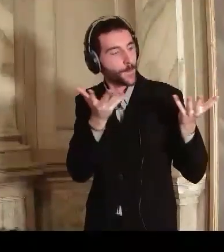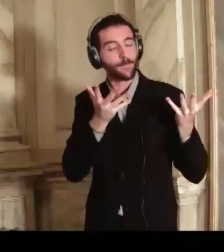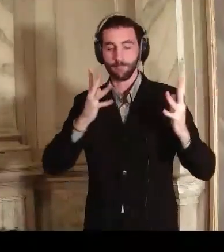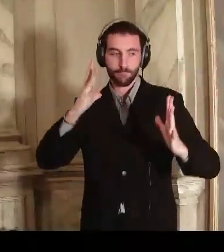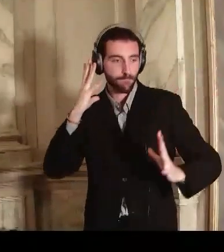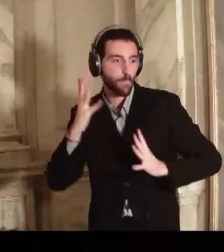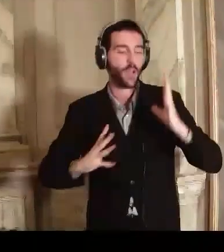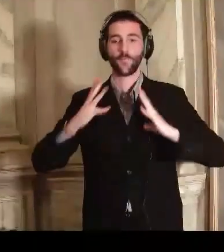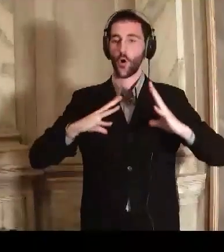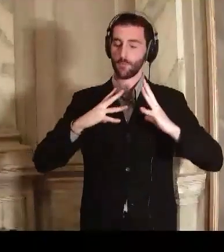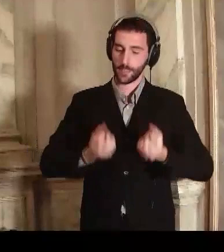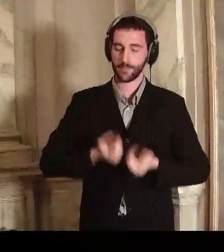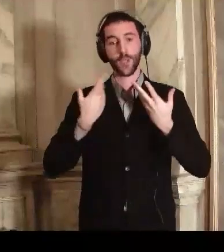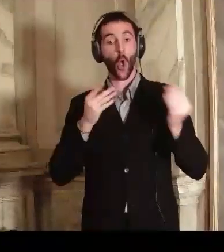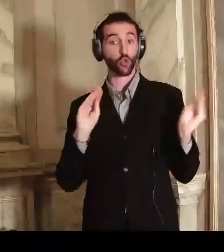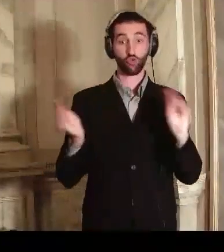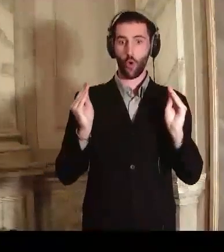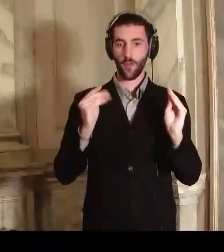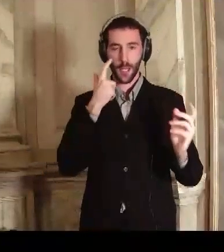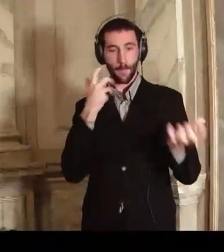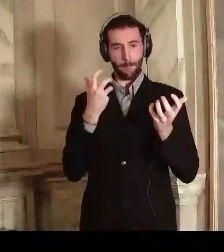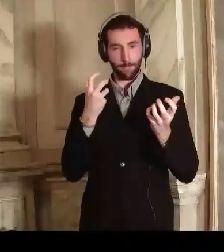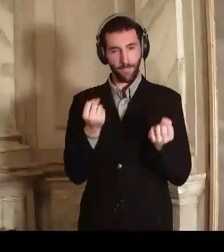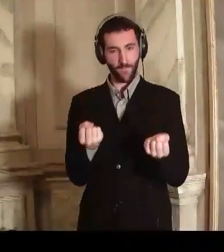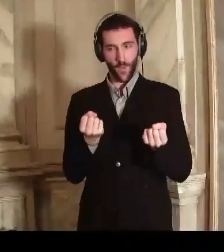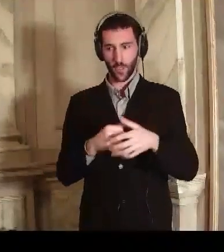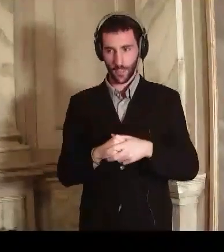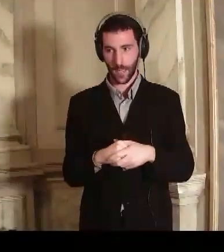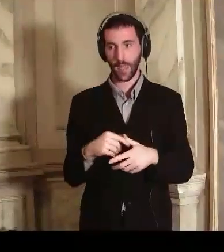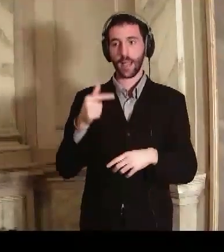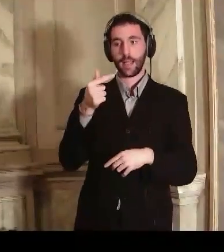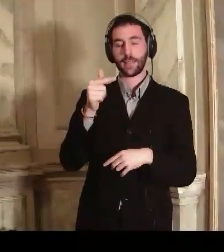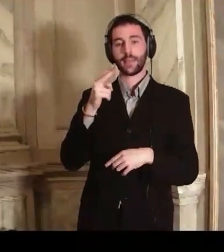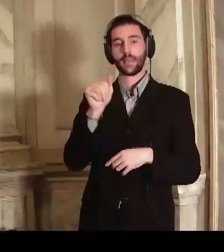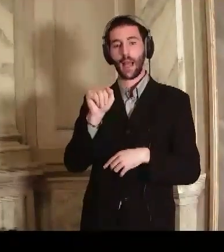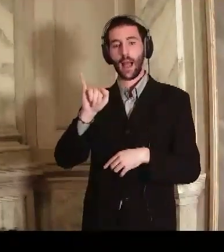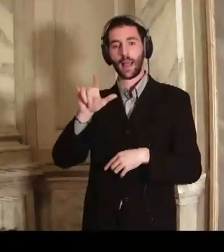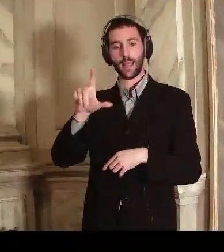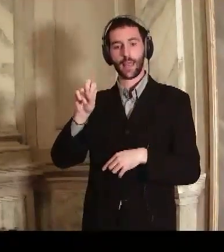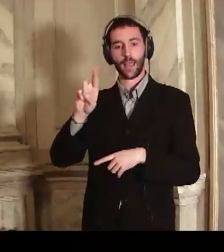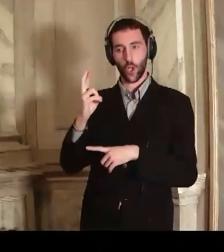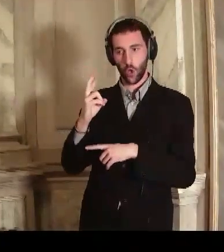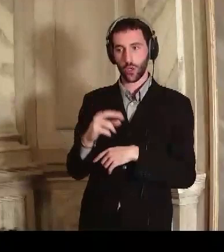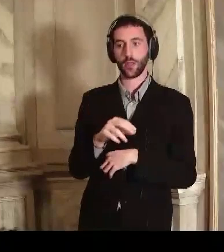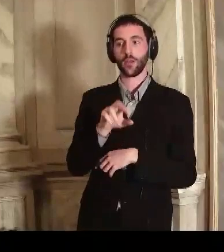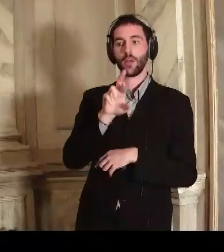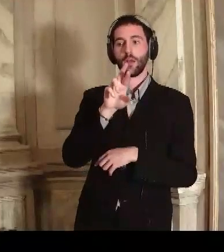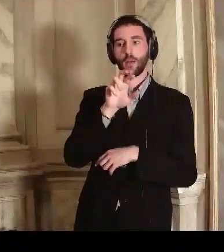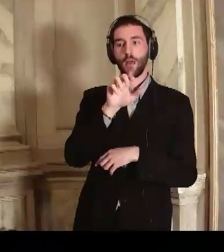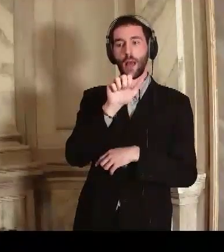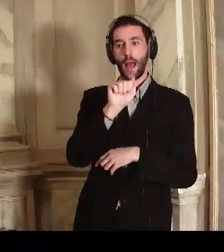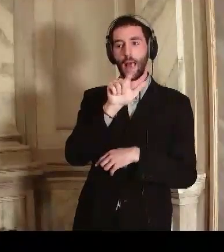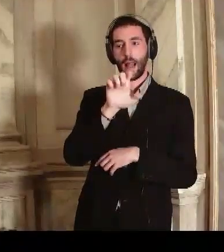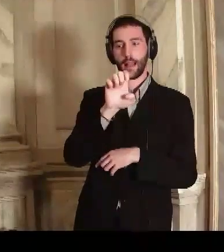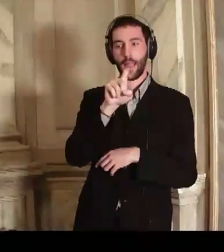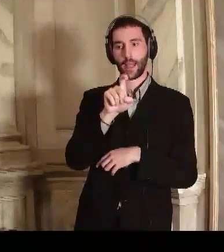stile gioiosamente eclettico. I coreografi Michaela Taylor, Alexis Fernandez, Maca Yadei Ponce e